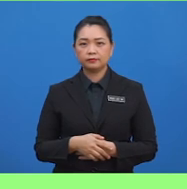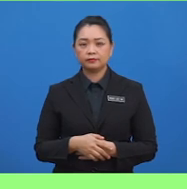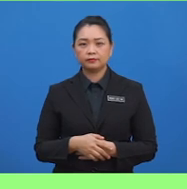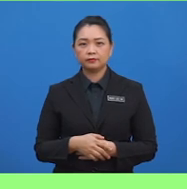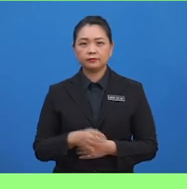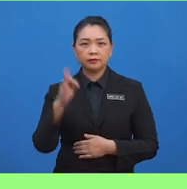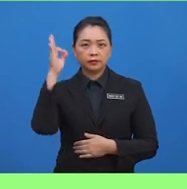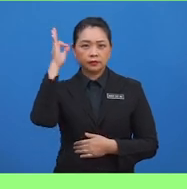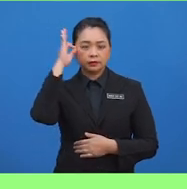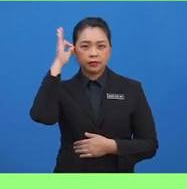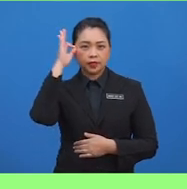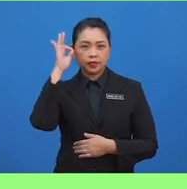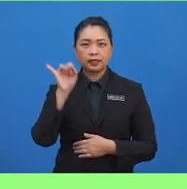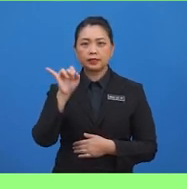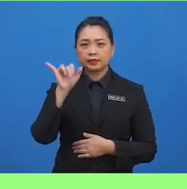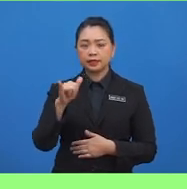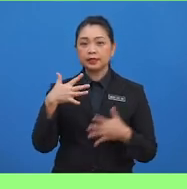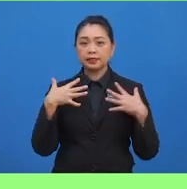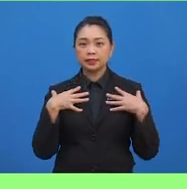fikiran yang sehat